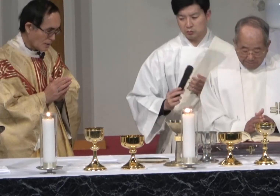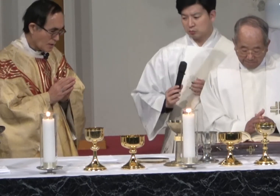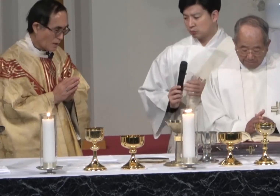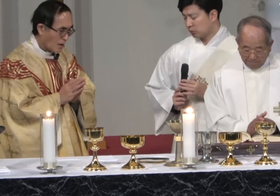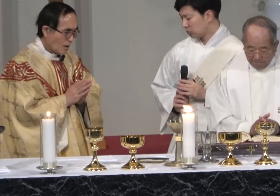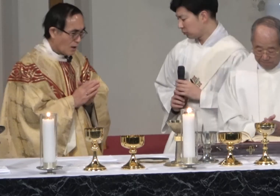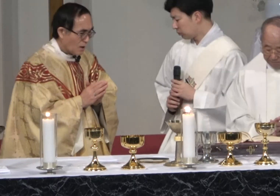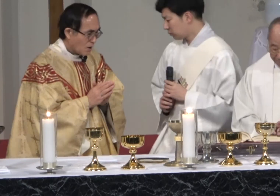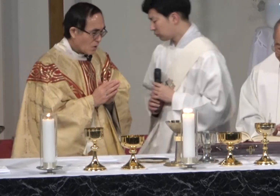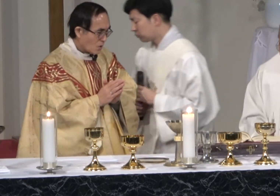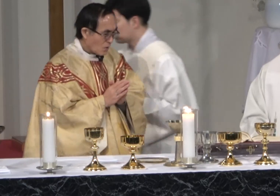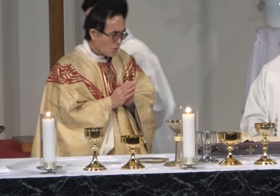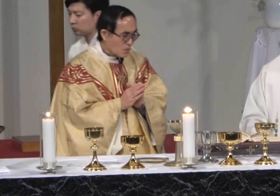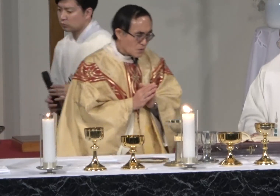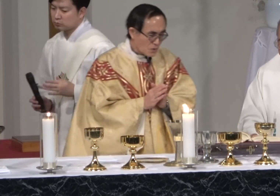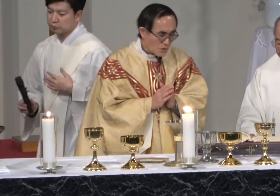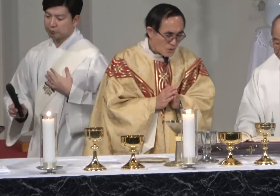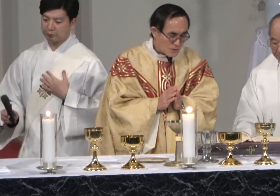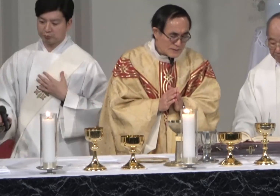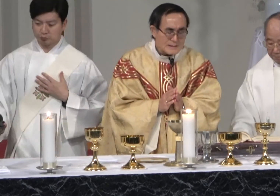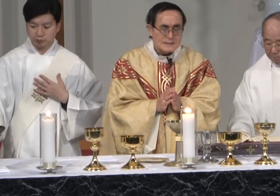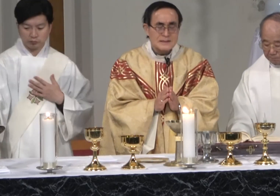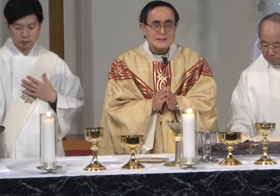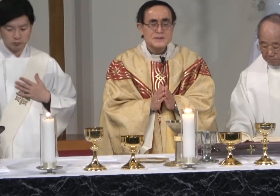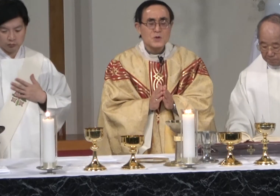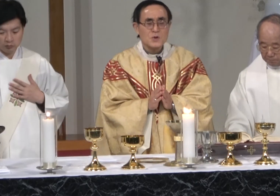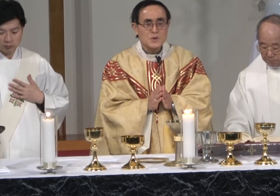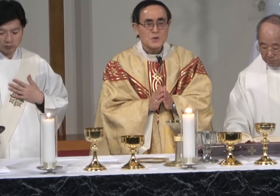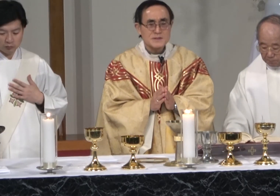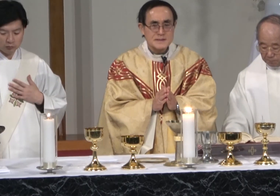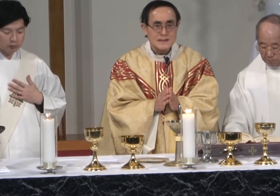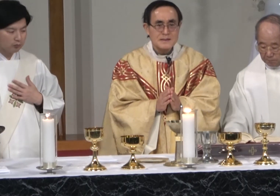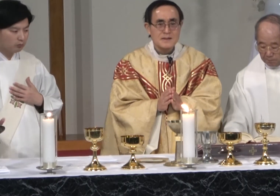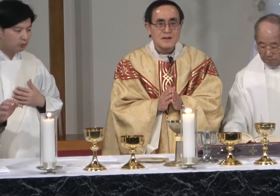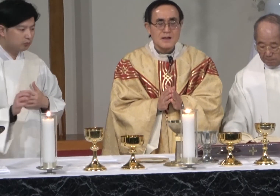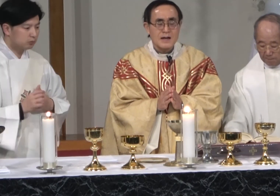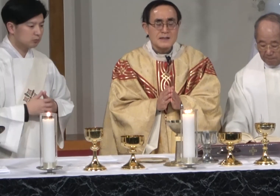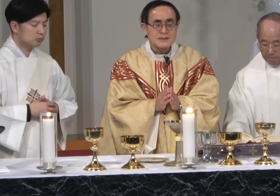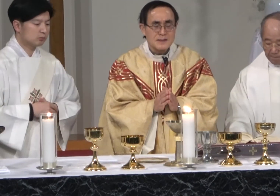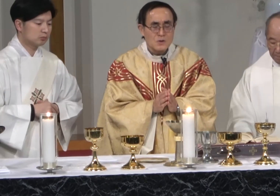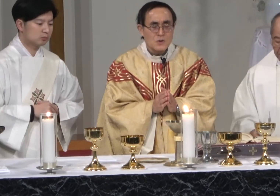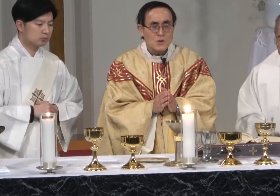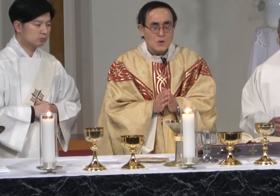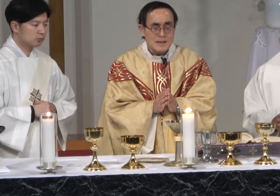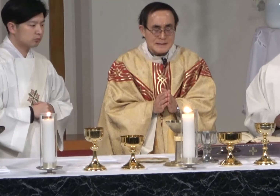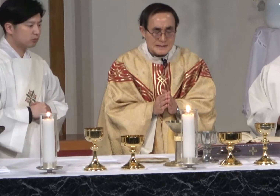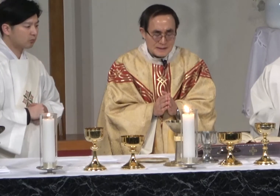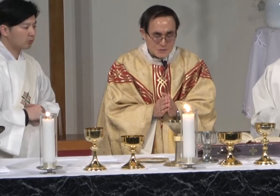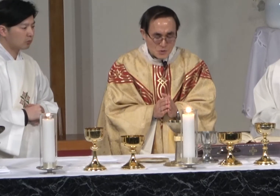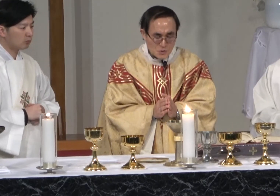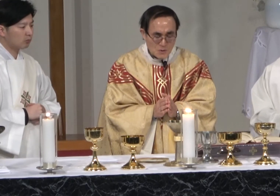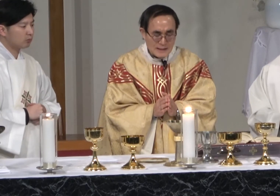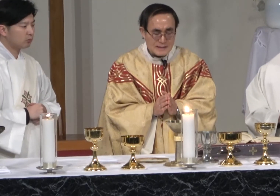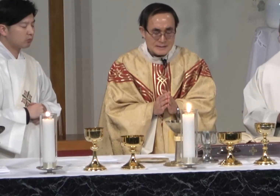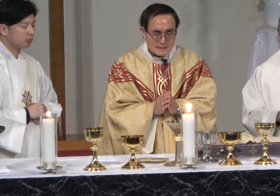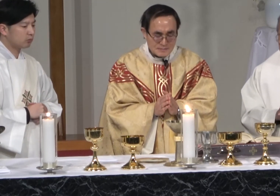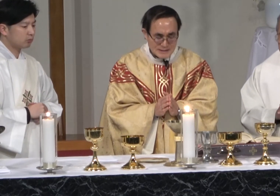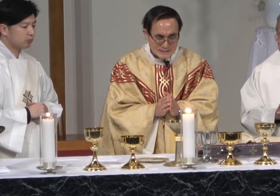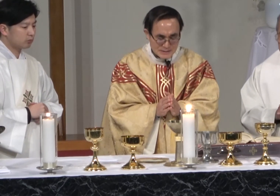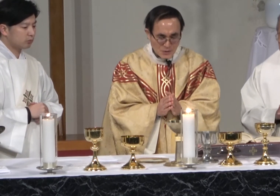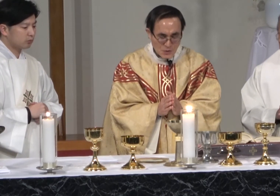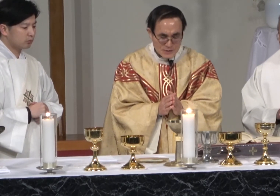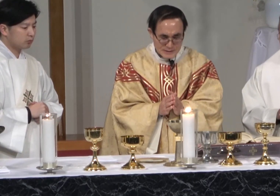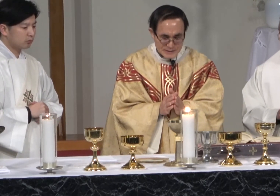。 御子イエス・キリストを通してあなたを褒めたたえること